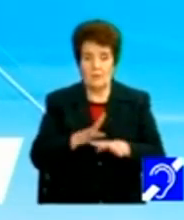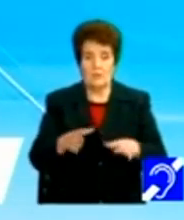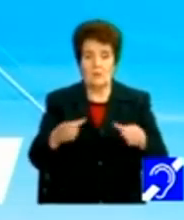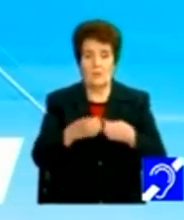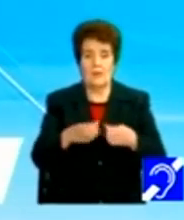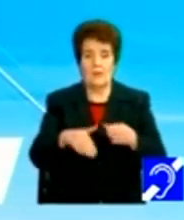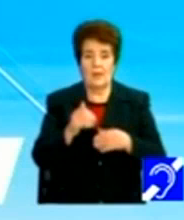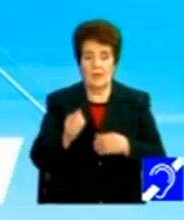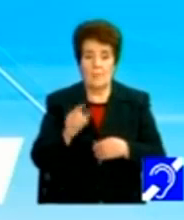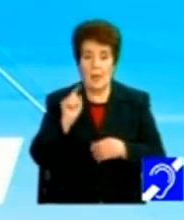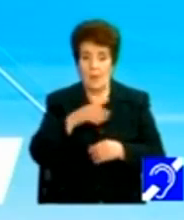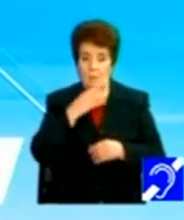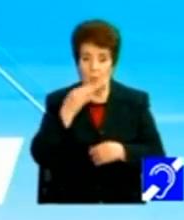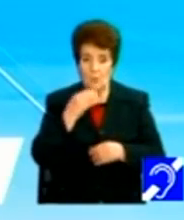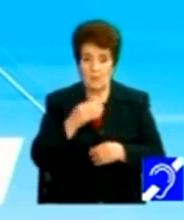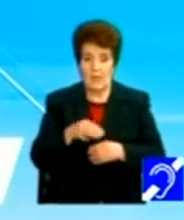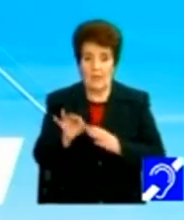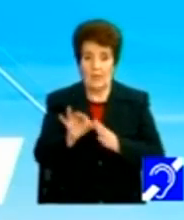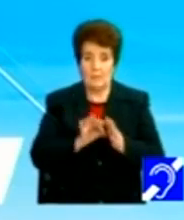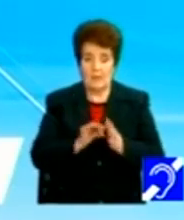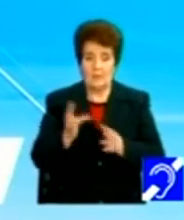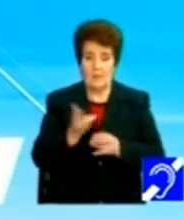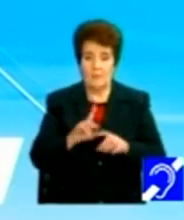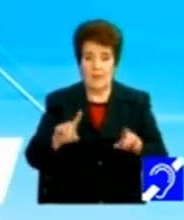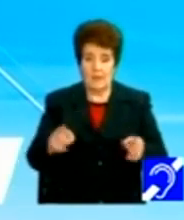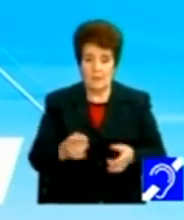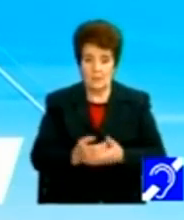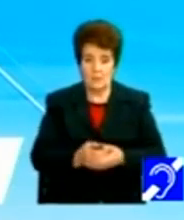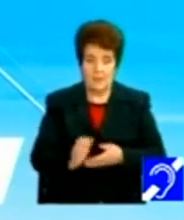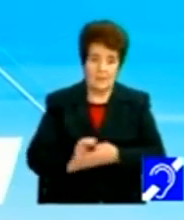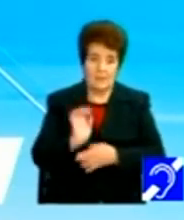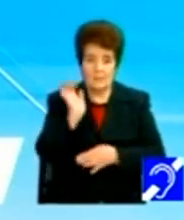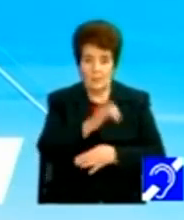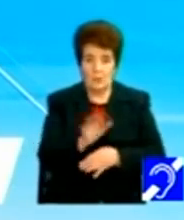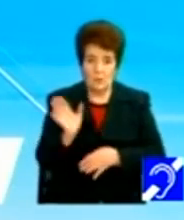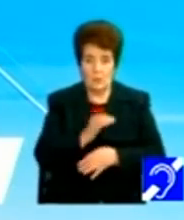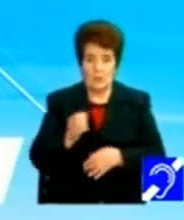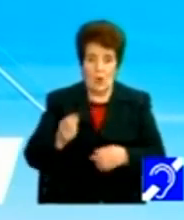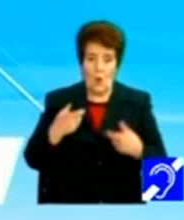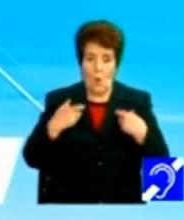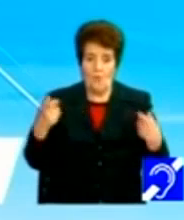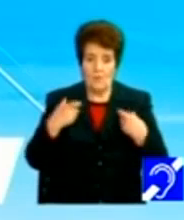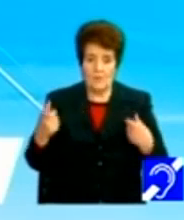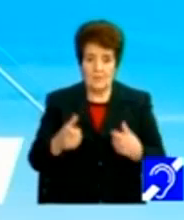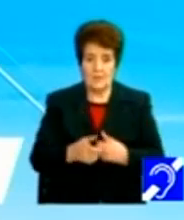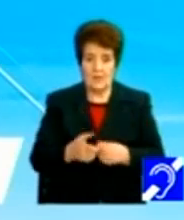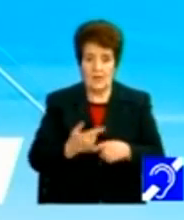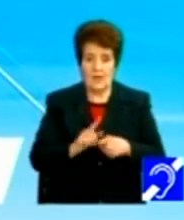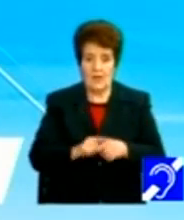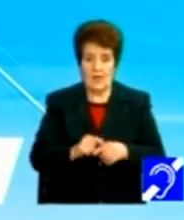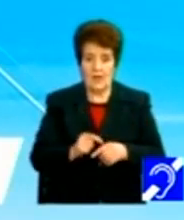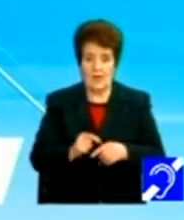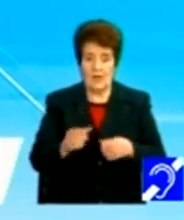campaniei electorale. Mai mult decât atât, imediat trebuie reținuți și respectiv expulzați toți ofițerii FSB care